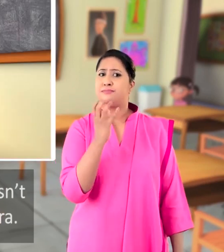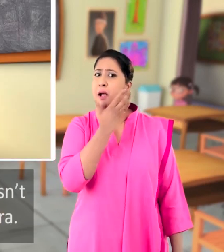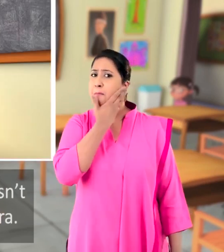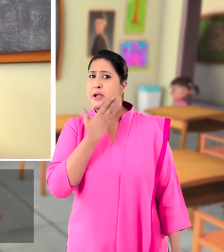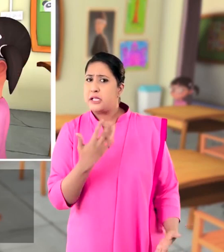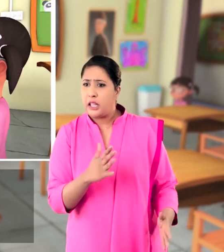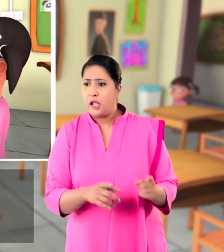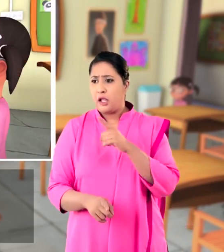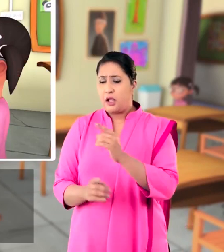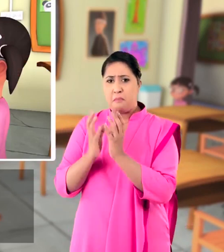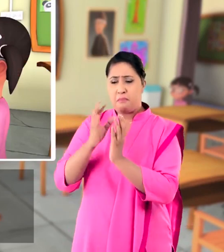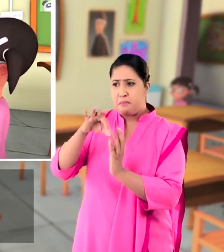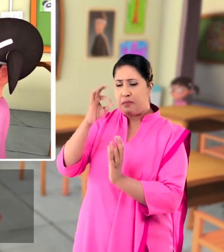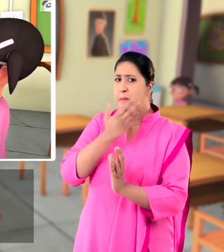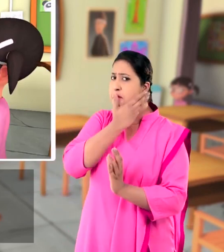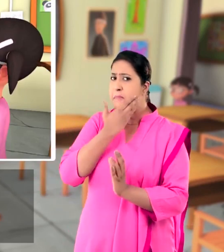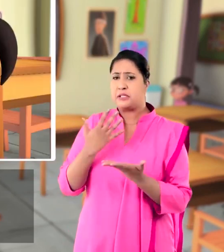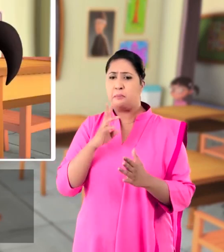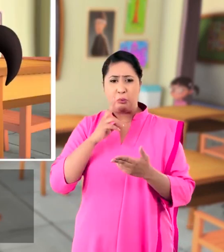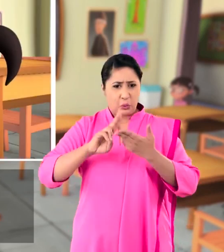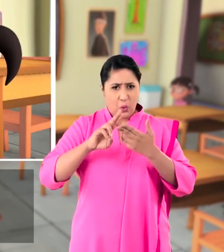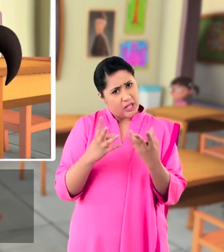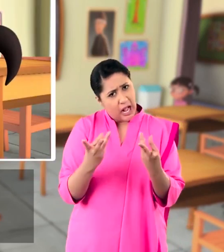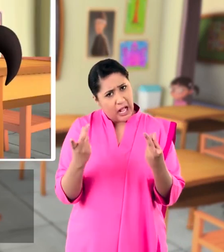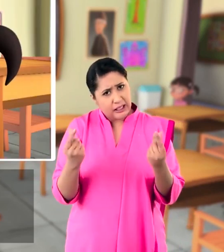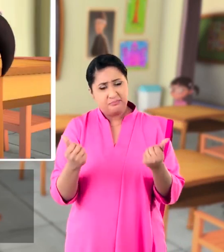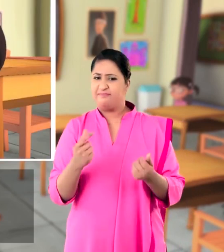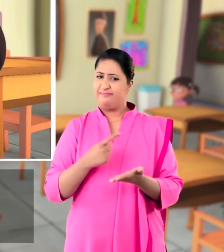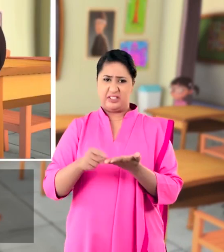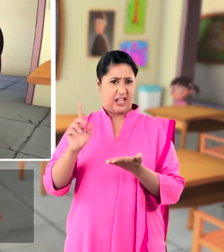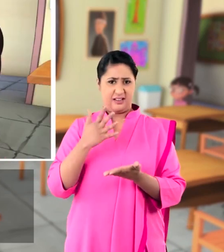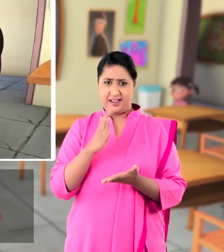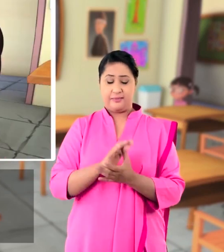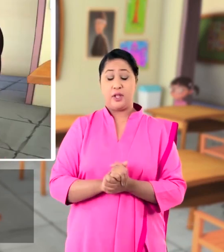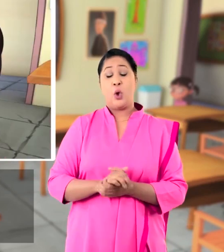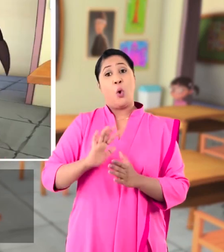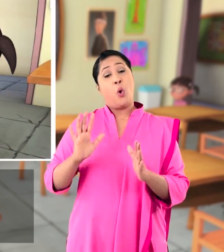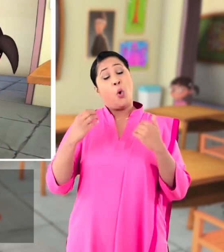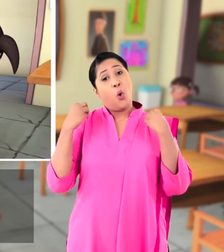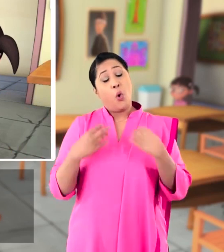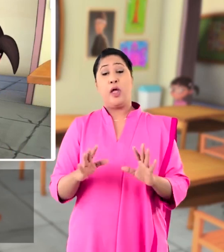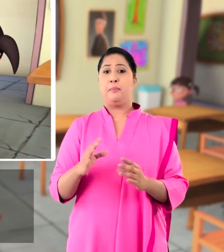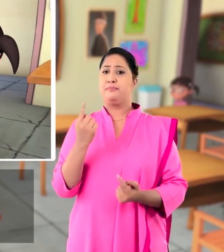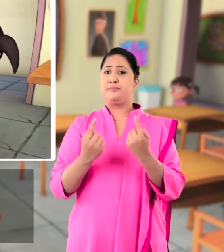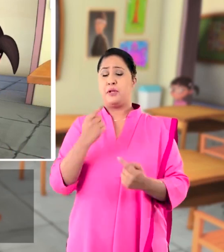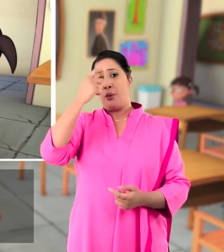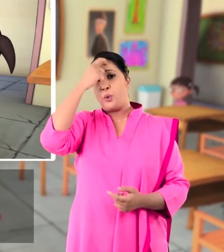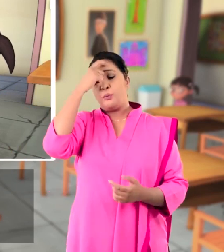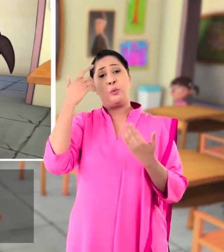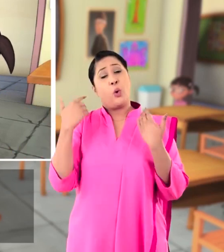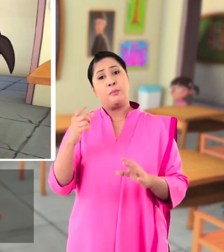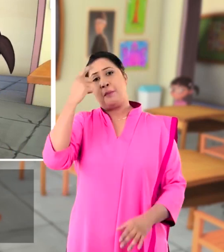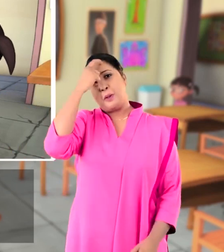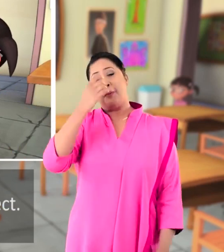दोस्ती ना करो, और अगर तुम्हें बैंगन नहीं पसंद इसका ये मतलब नहीं है कि अली बुरा है। चाहे हमारे जितने भी मसले हो हमें वो